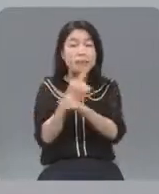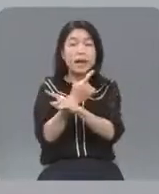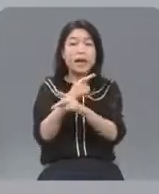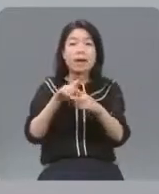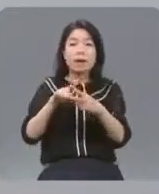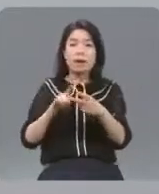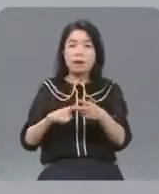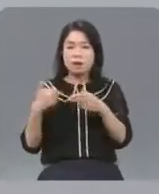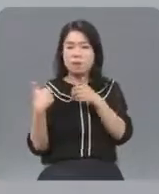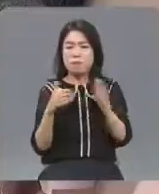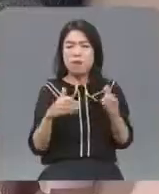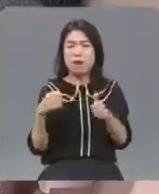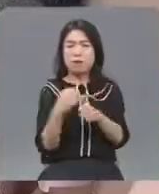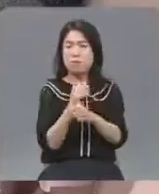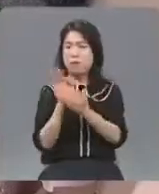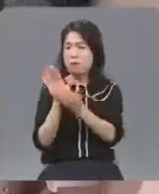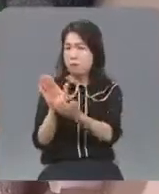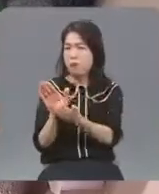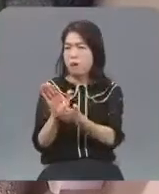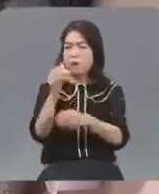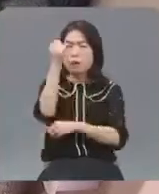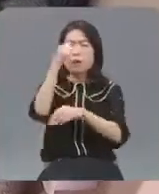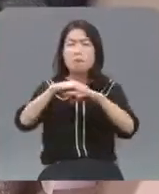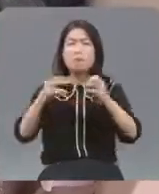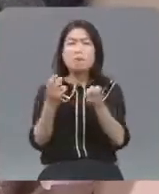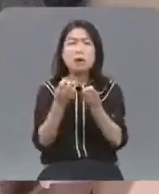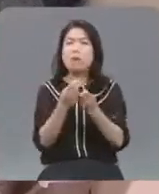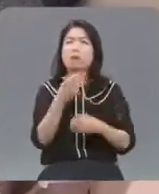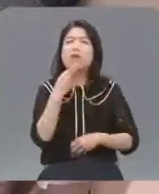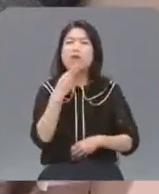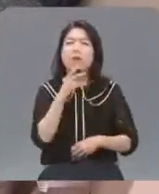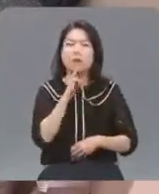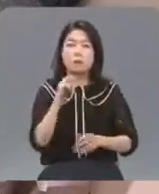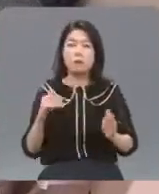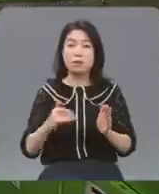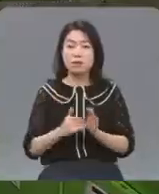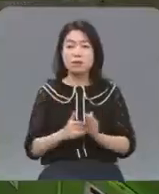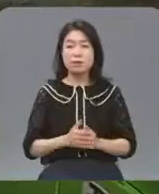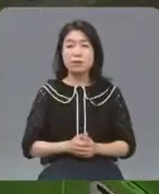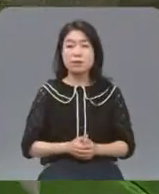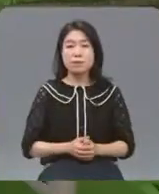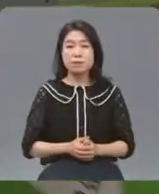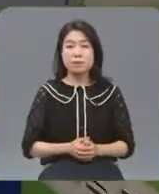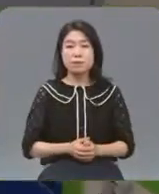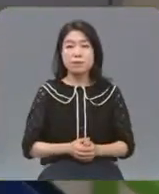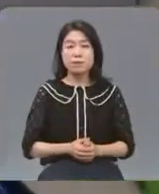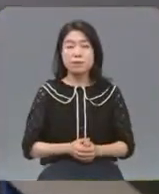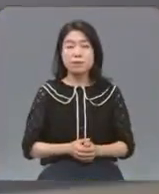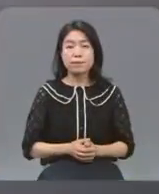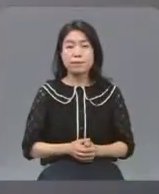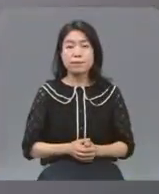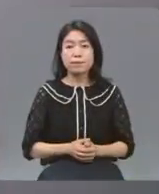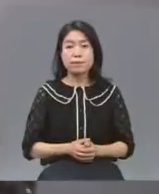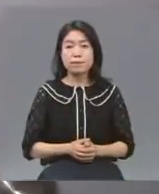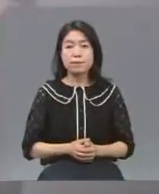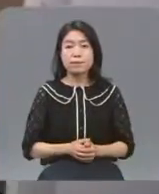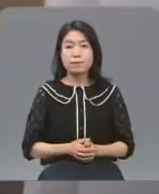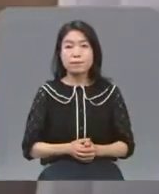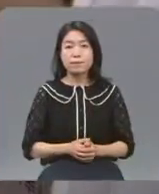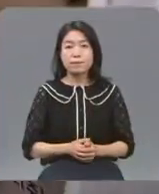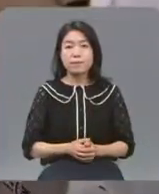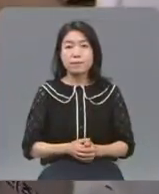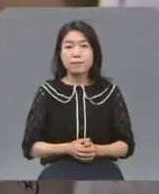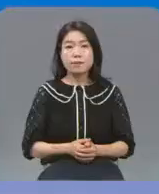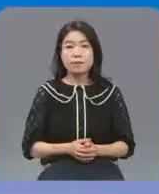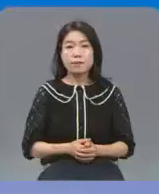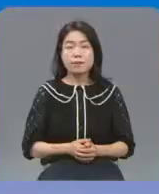폭언 폭행을 막을 근본적인 대책이 빠져 있다는 지적이 나옵니다 kbs 뉴스 민 손입니다